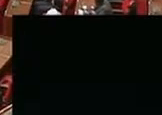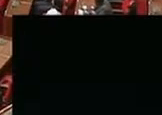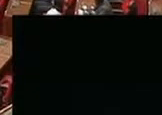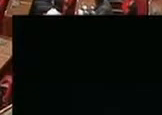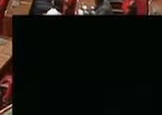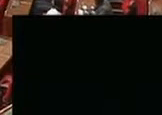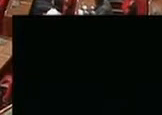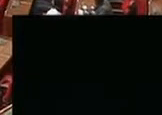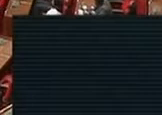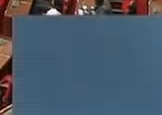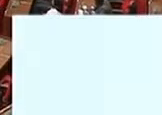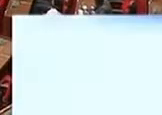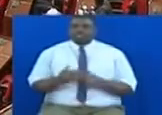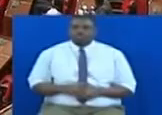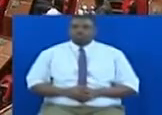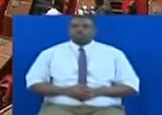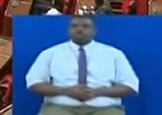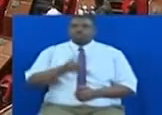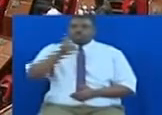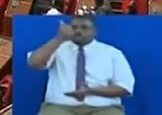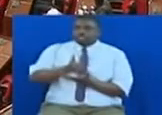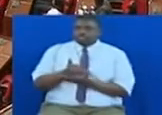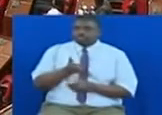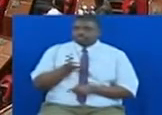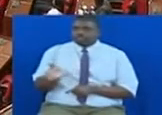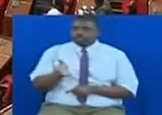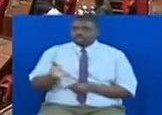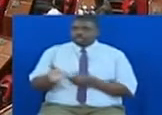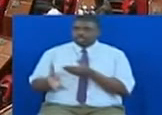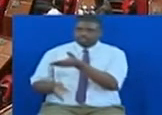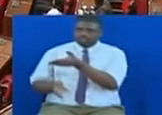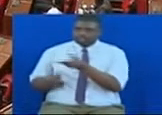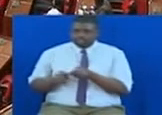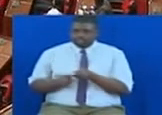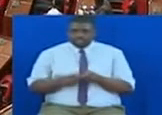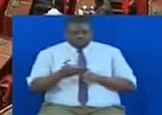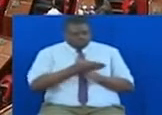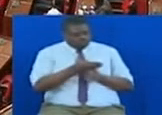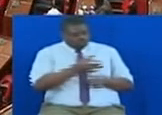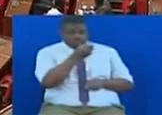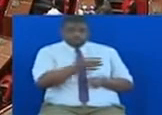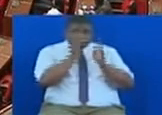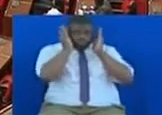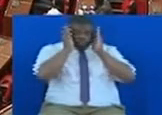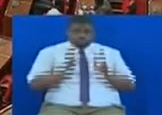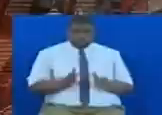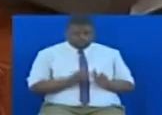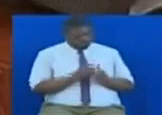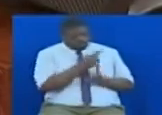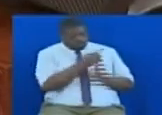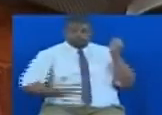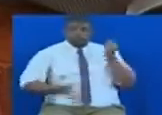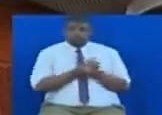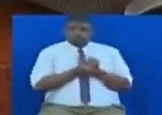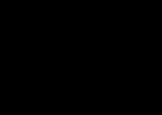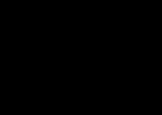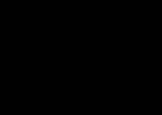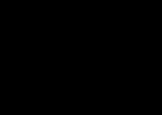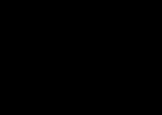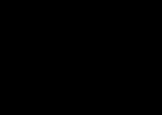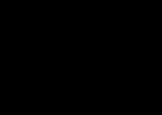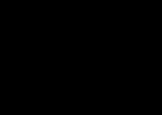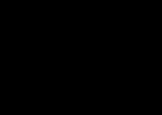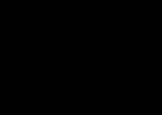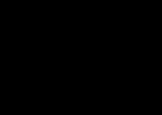Masi Mbunge. Azimio hili linahusu kumpongeza Mheshimiwa Rais Daktari Magufuli